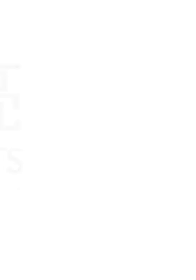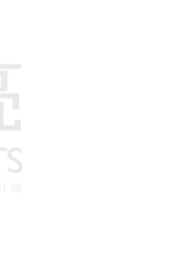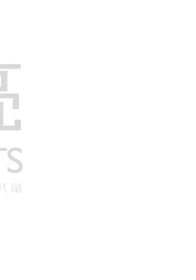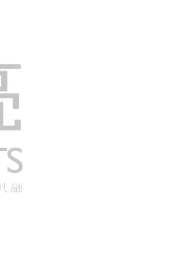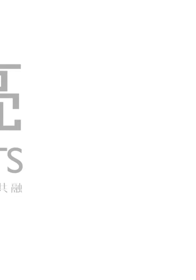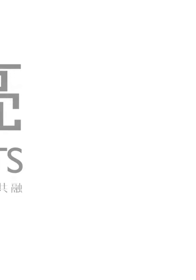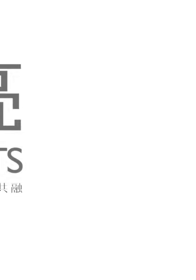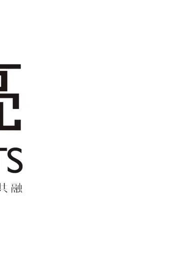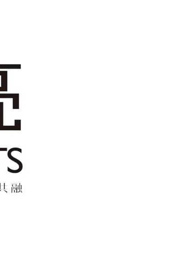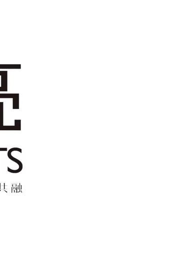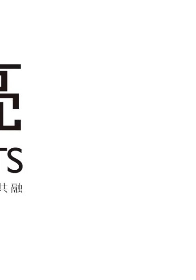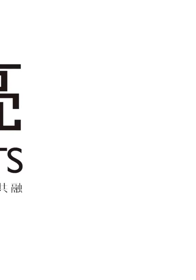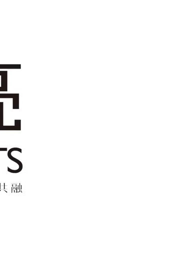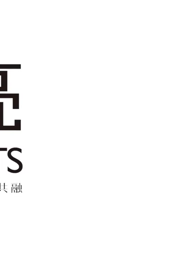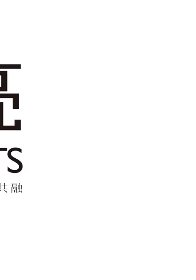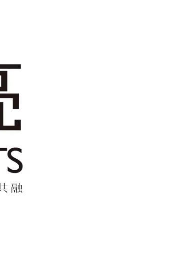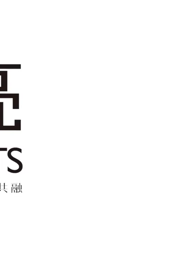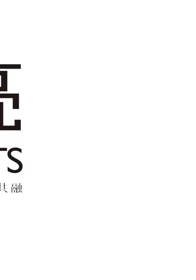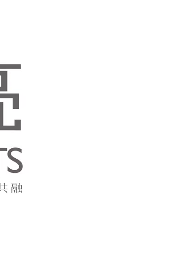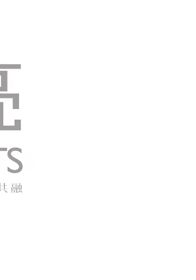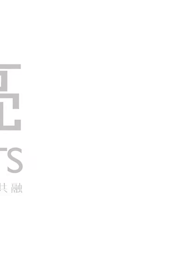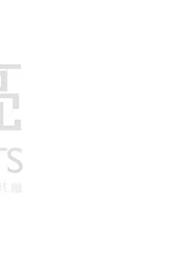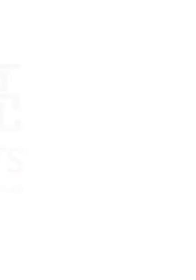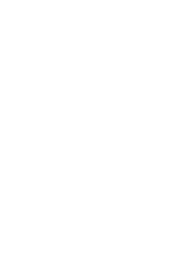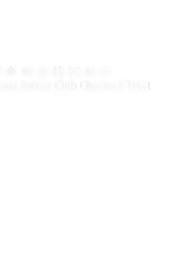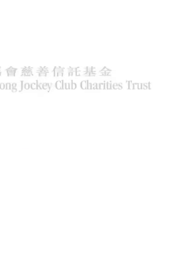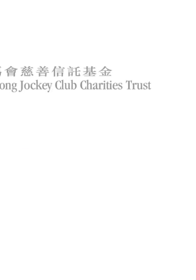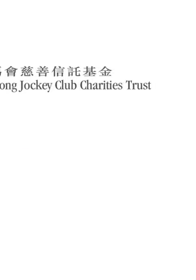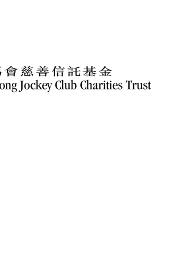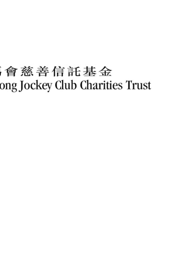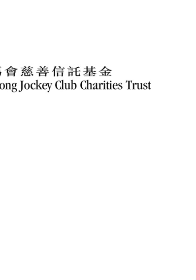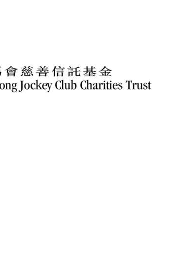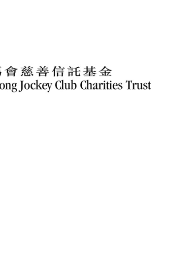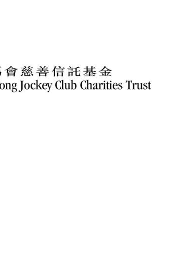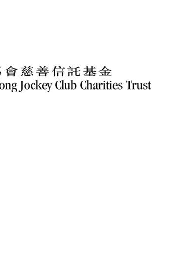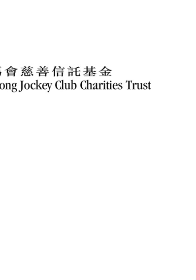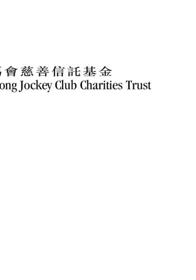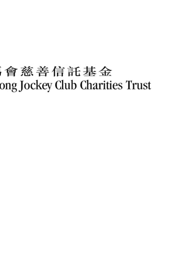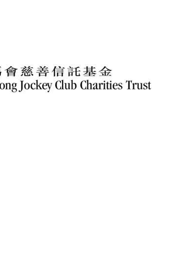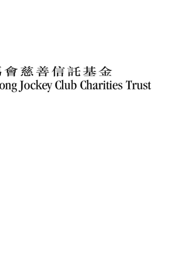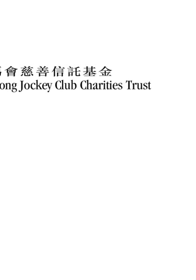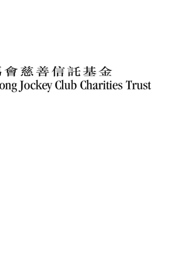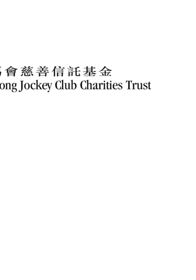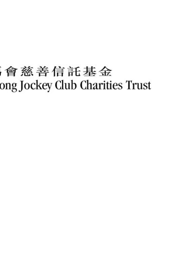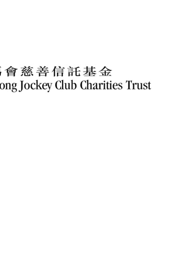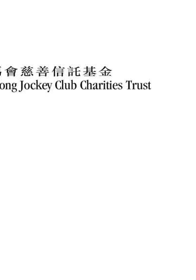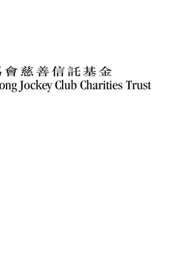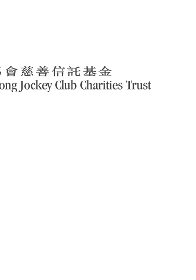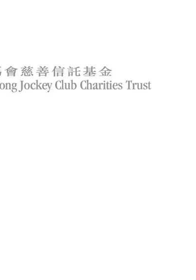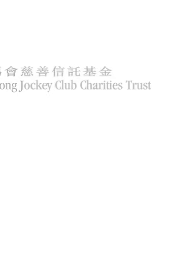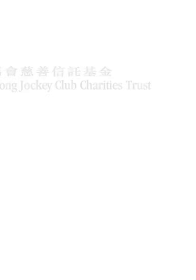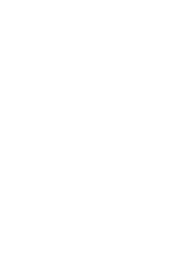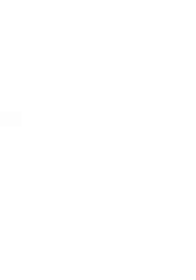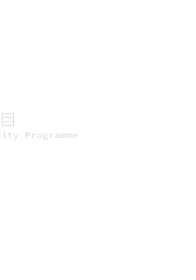无限量，香港艺术节，香港赛马会慈善信托基金联合主办，香港展能艺术会为策略支持伙